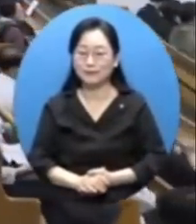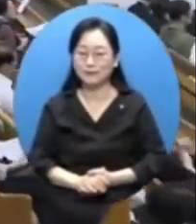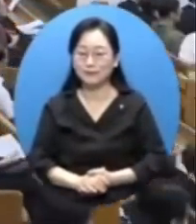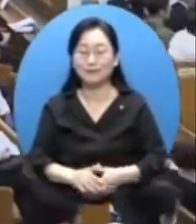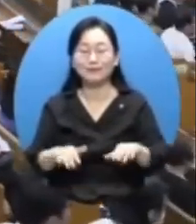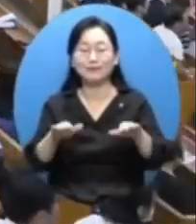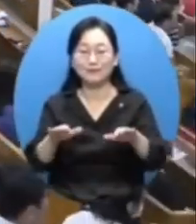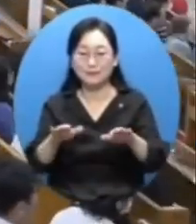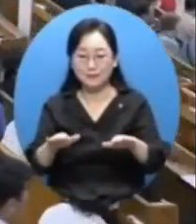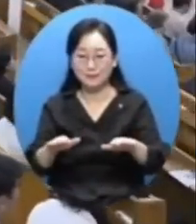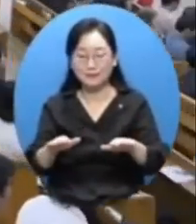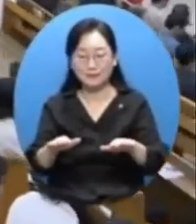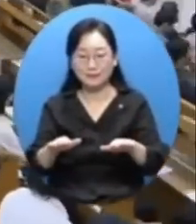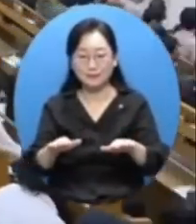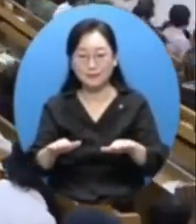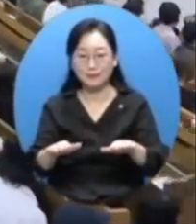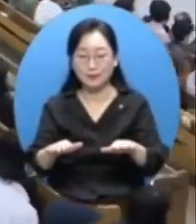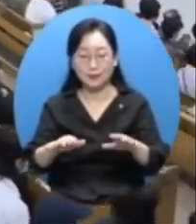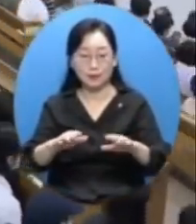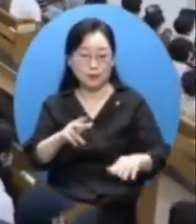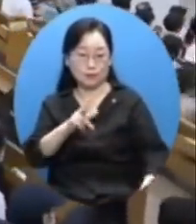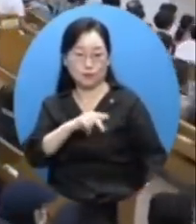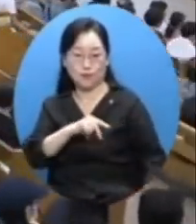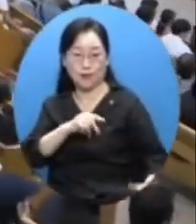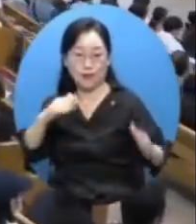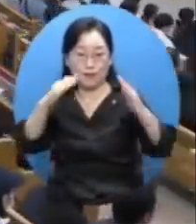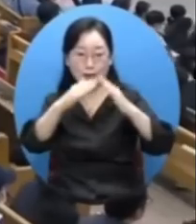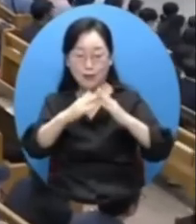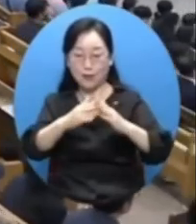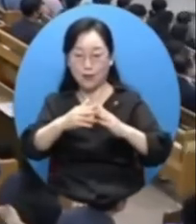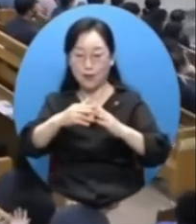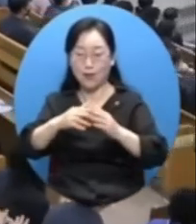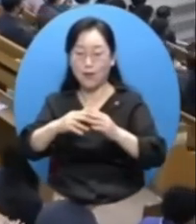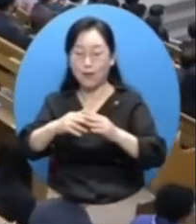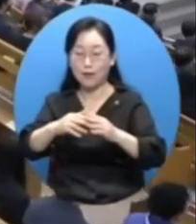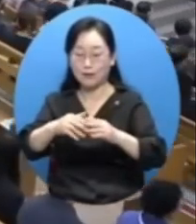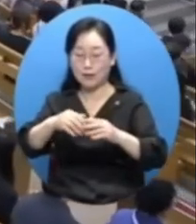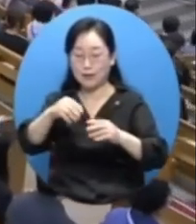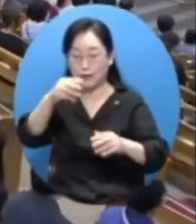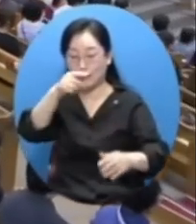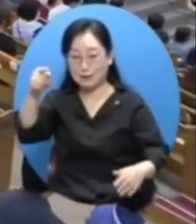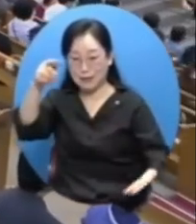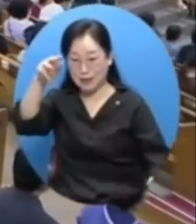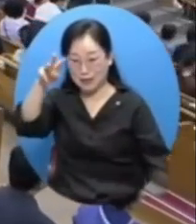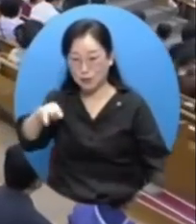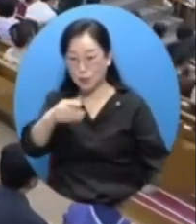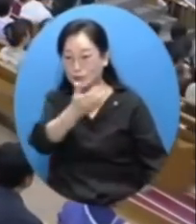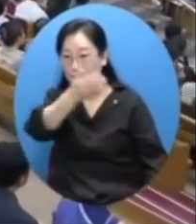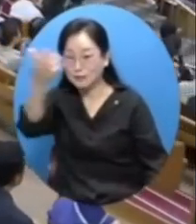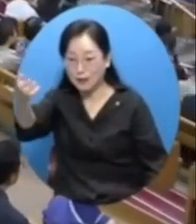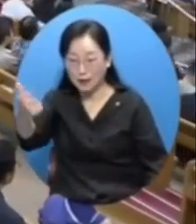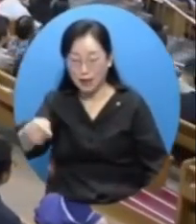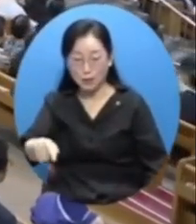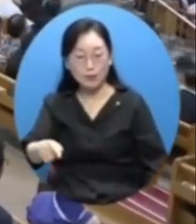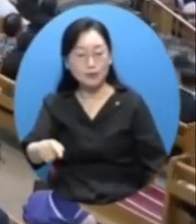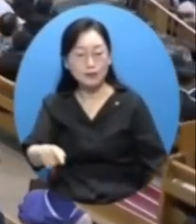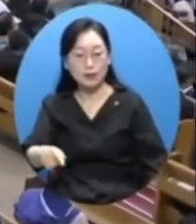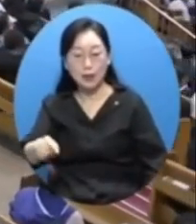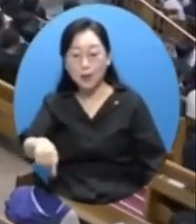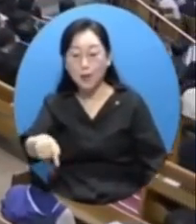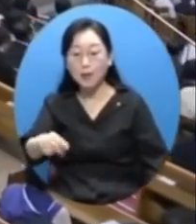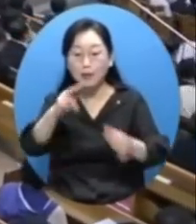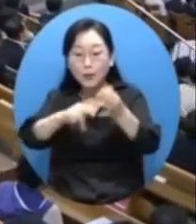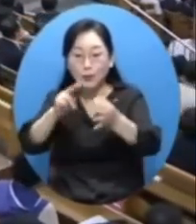이제 저 국회의장이 세종으로 이사 가고 나서 이쪽에 고도자연이 풀려가지고 우리 갖고 있는 땅 5,000평의